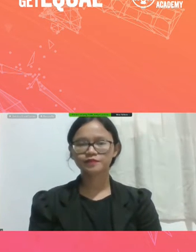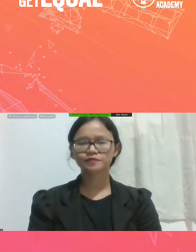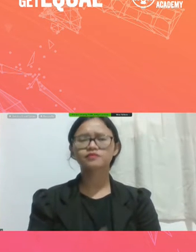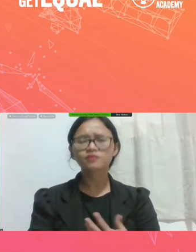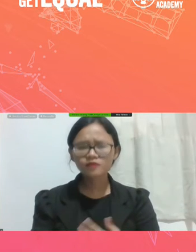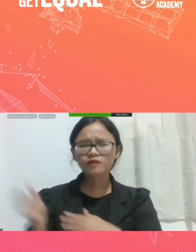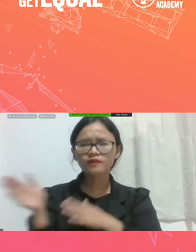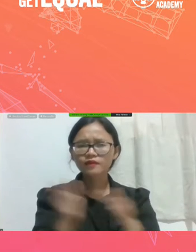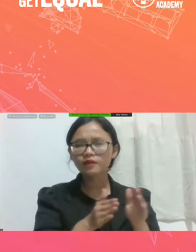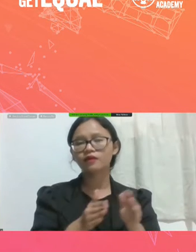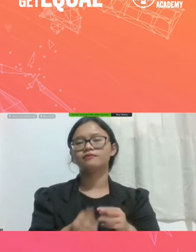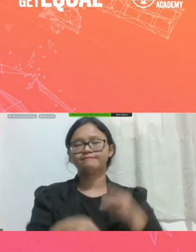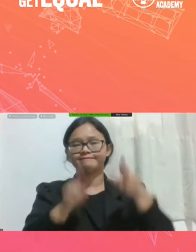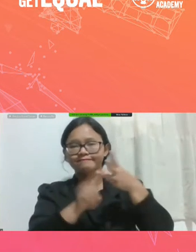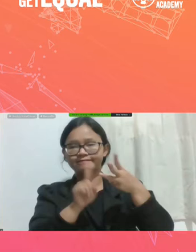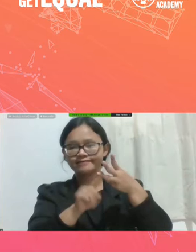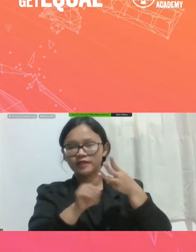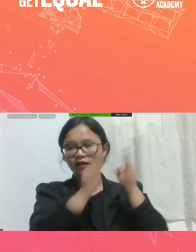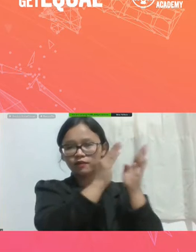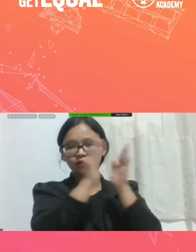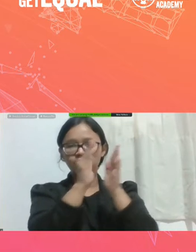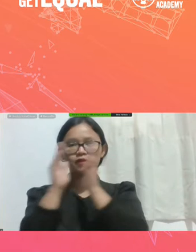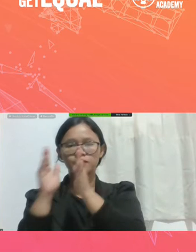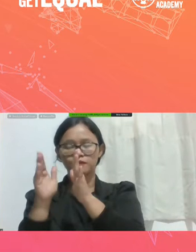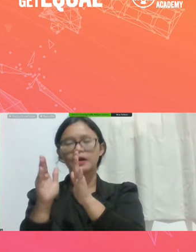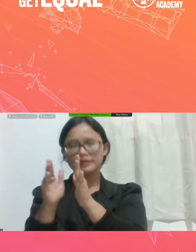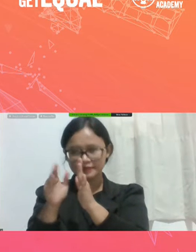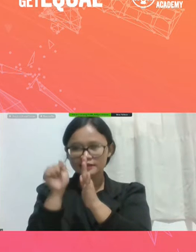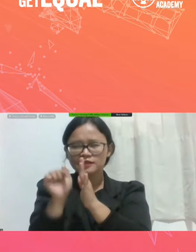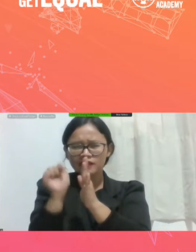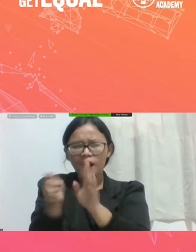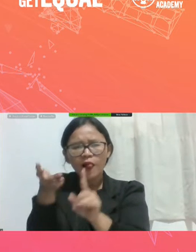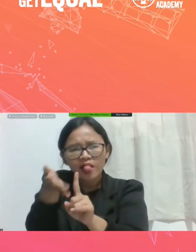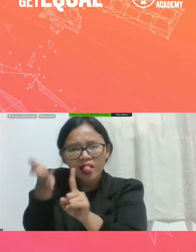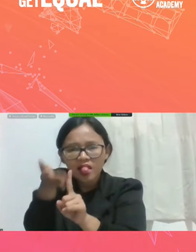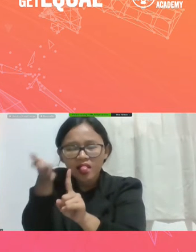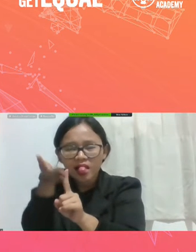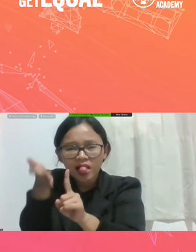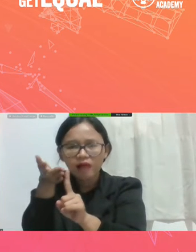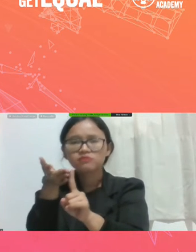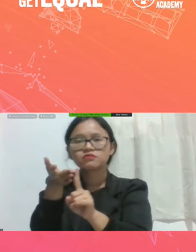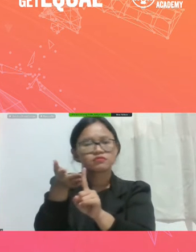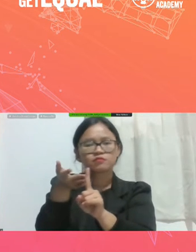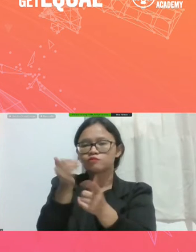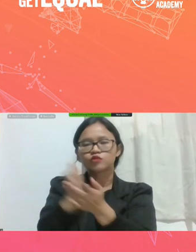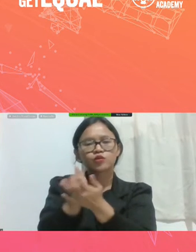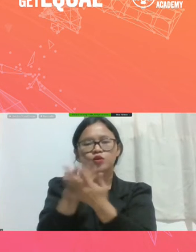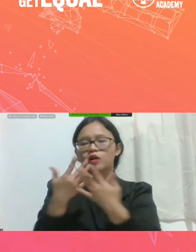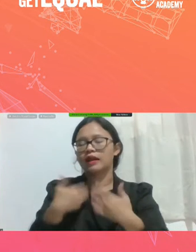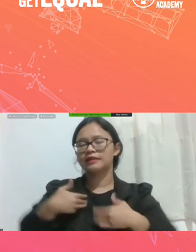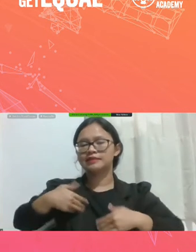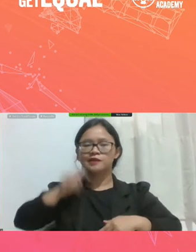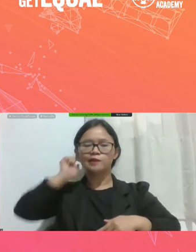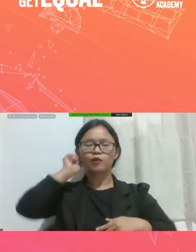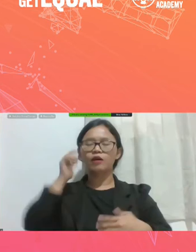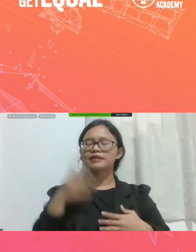ini dari hasil analisanya terlihat bahwa pelecehan online ini benar-benar membungkam suara anak perempuan. Mereka lebih